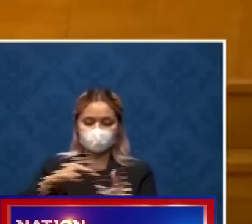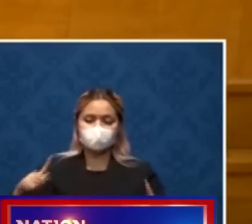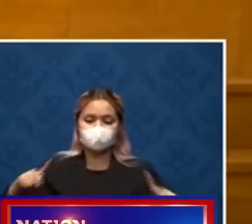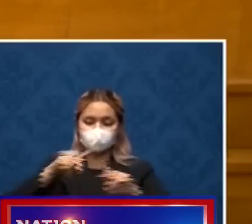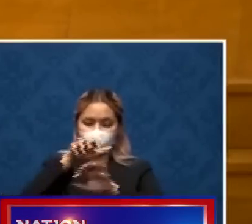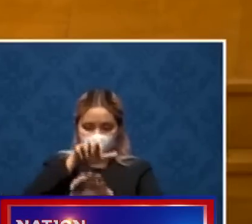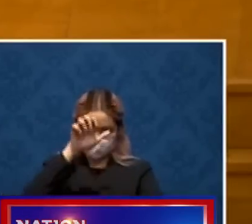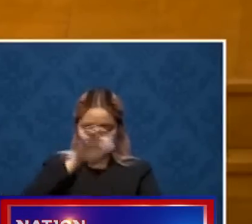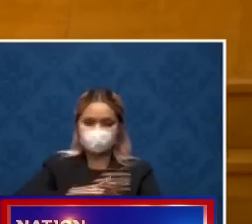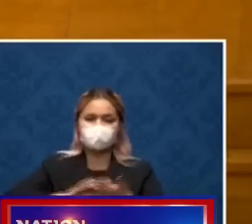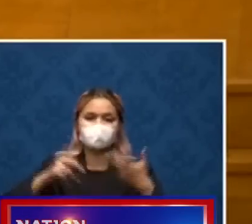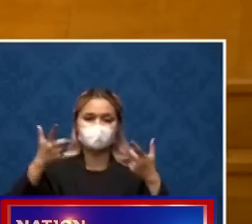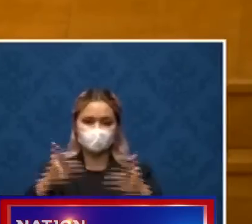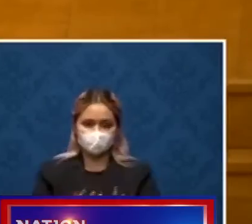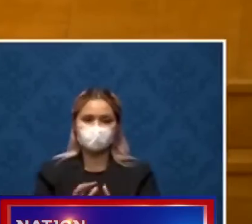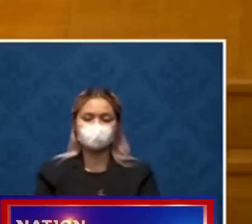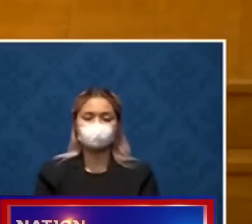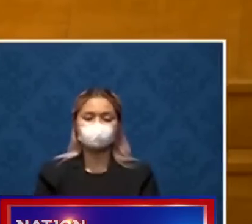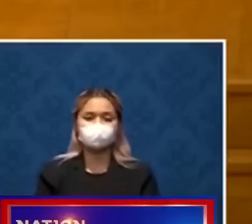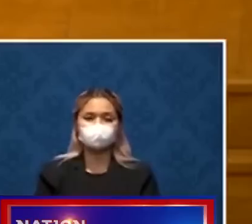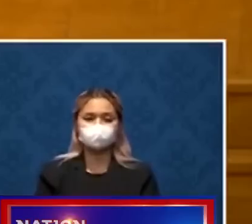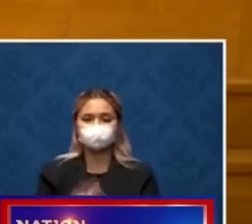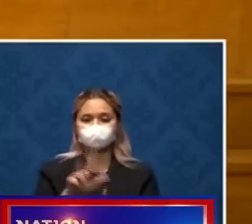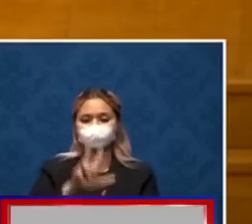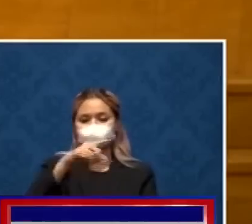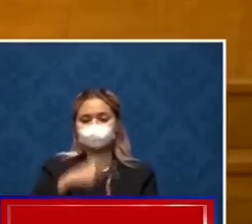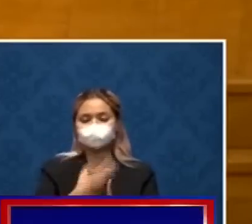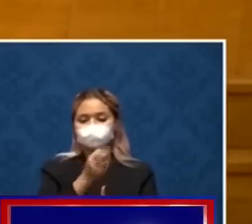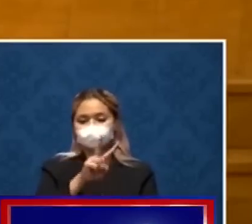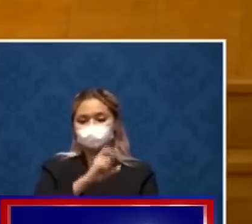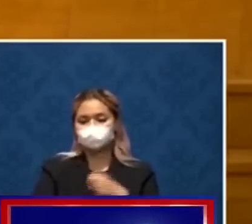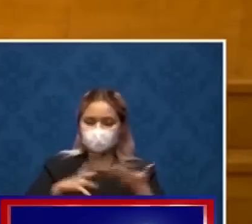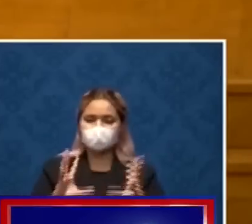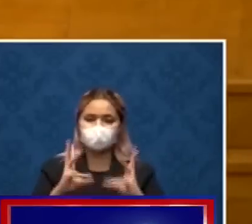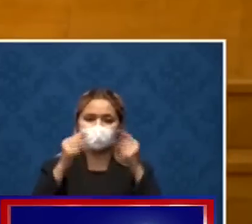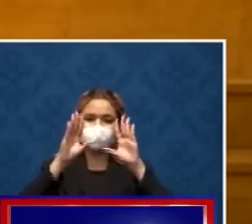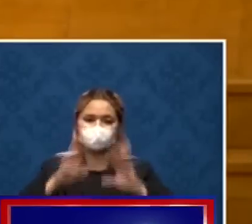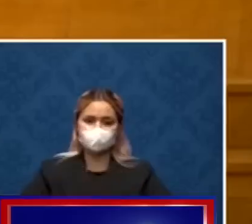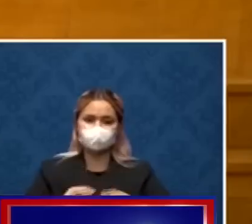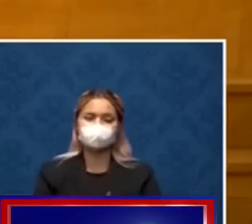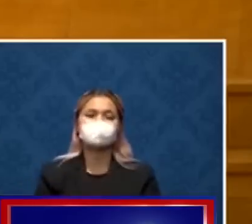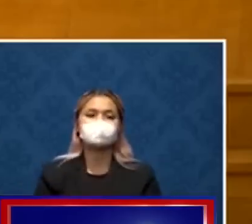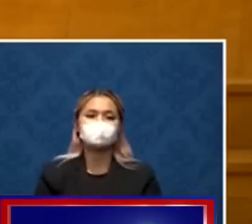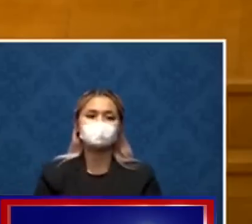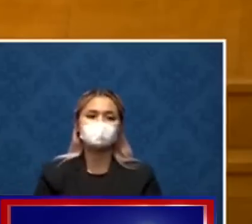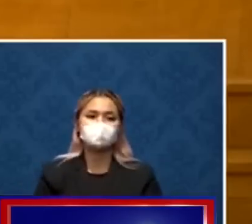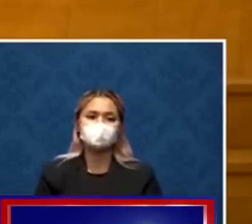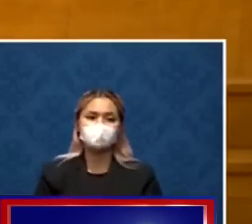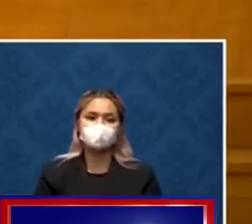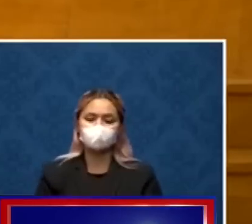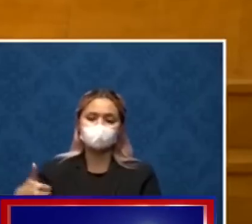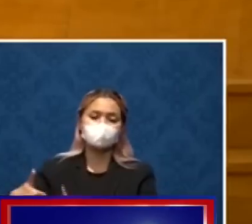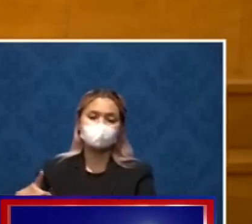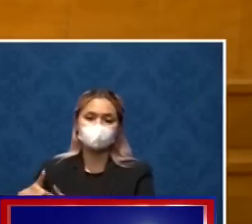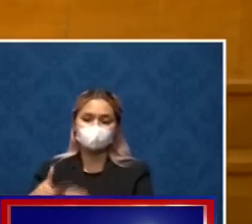กาศในราชกิจจานุเบกษานะครับเมื่อวันที่3ธันวาคม2557เขาได้ใช้สิทธิ์ตามกฎห